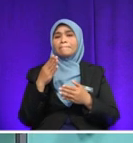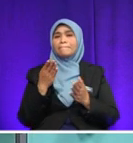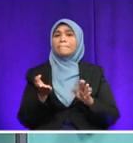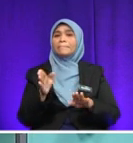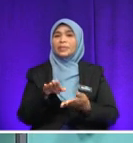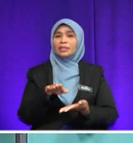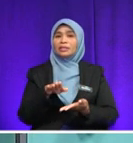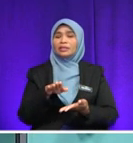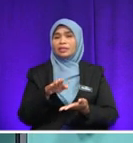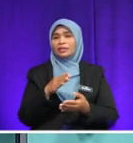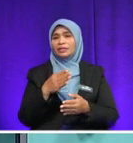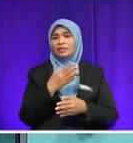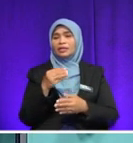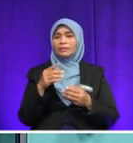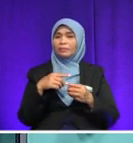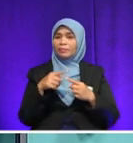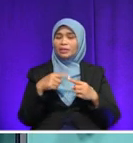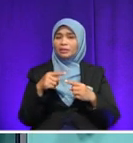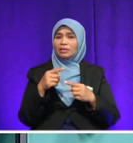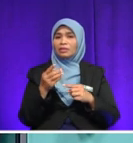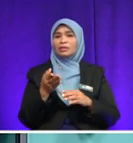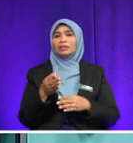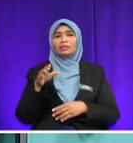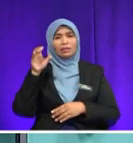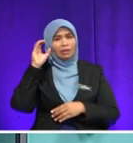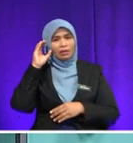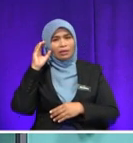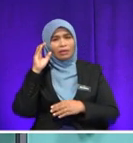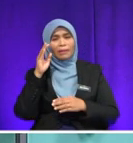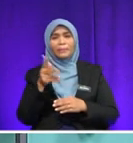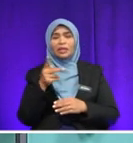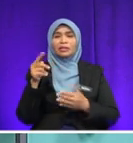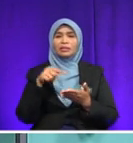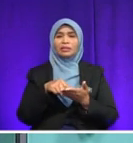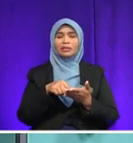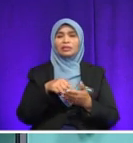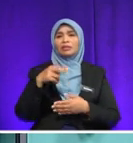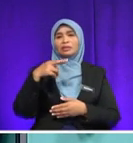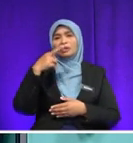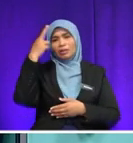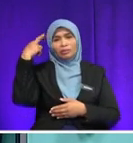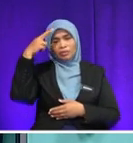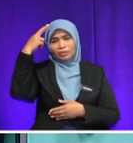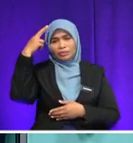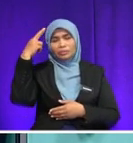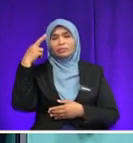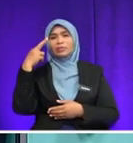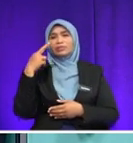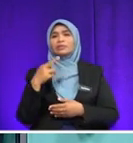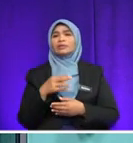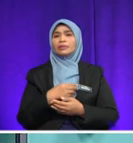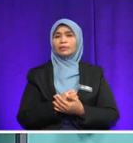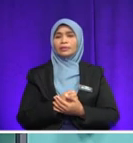rojiun meninggal dunia dan apabila mendengar Kejadian ini sampai dekat Rasulullah Shallallahu Alaihi Wasallam ya maka Rasulullah